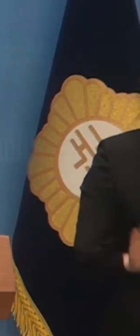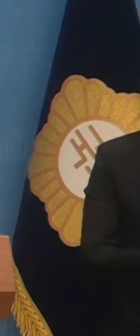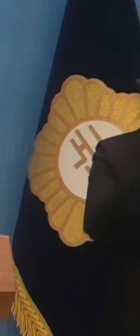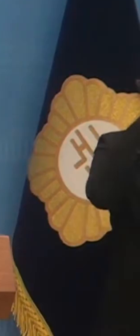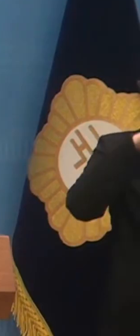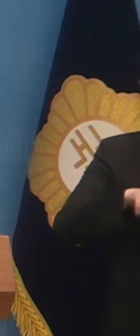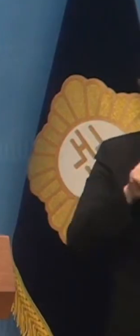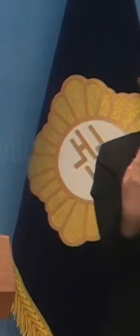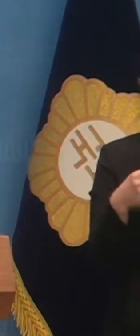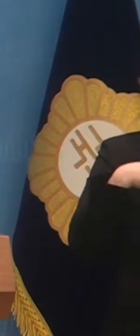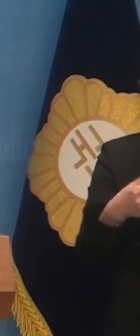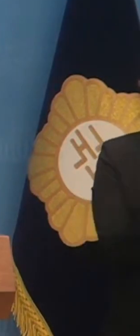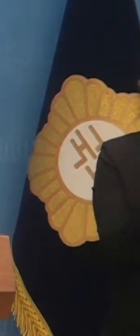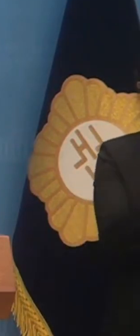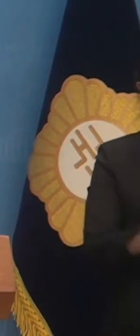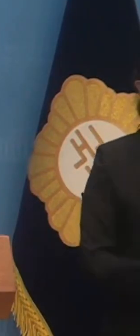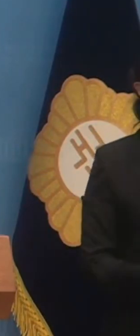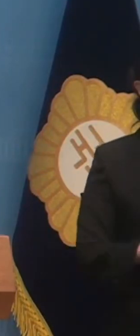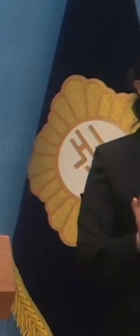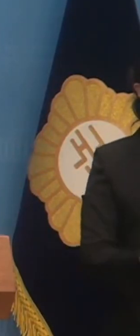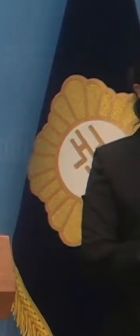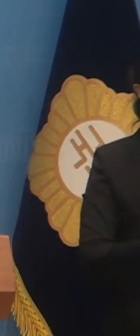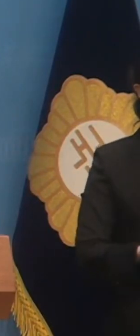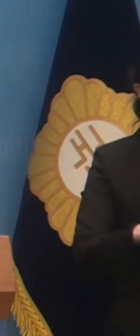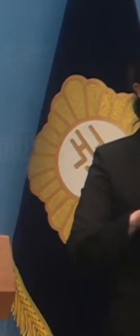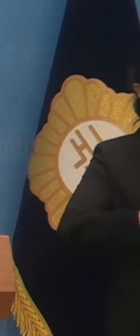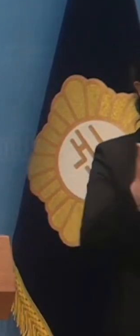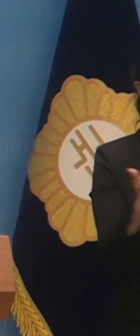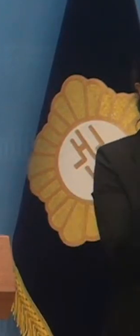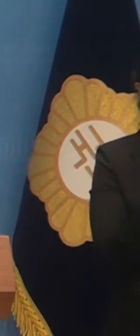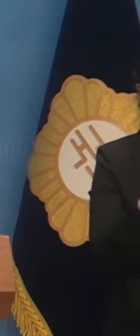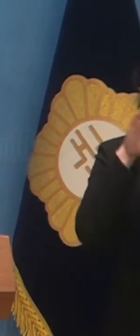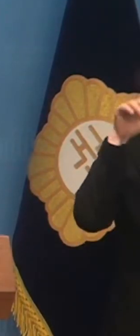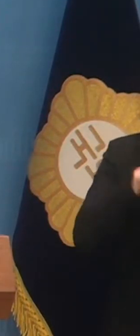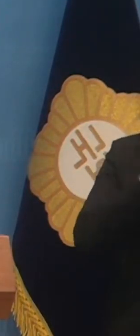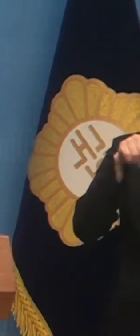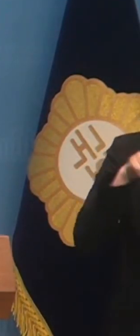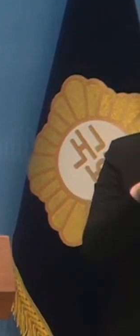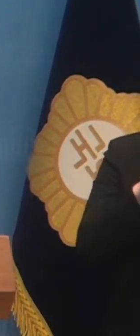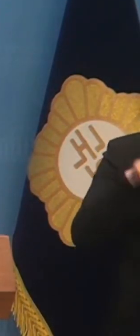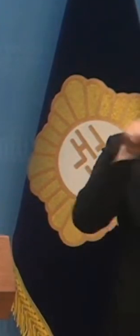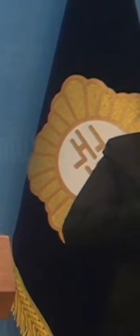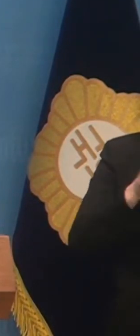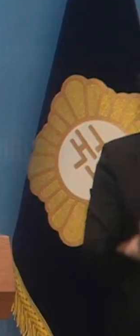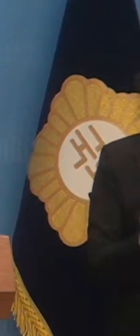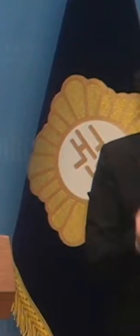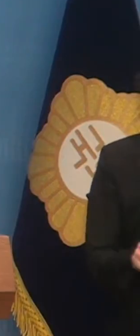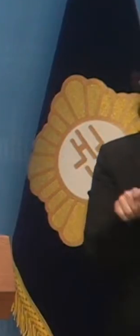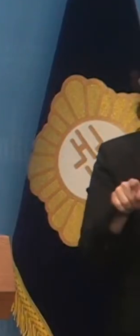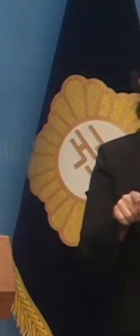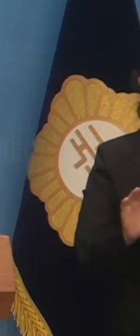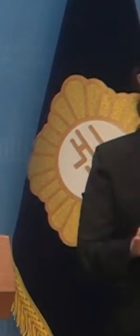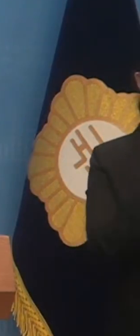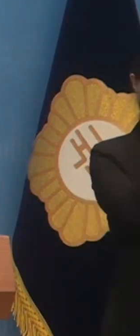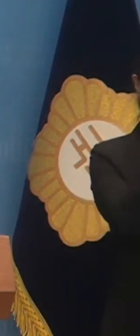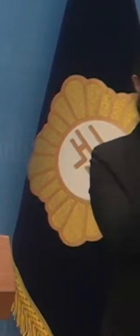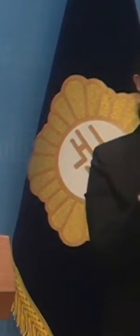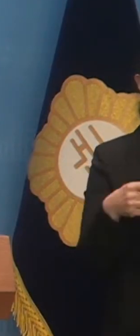이주호 교육부 장관은 오늘 국회 현안 질의 출석을 거부하며 뻔뻔하게 책임을 회피하고